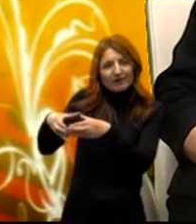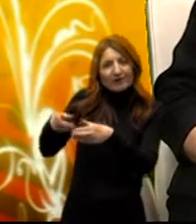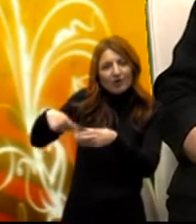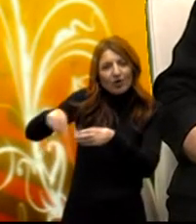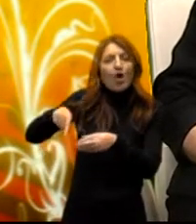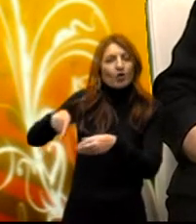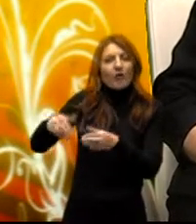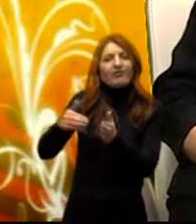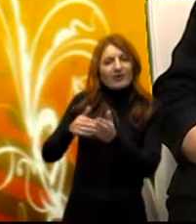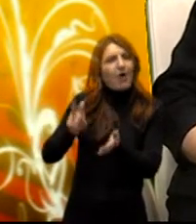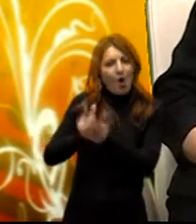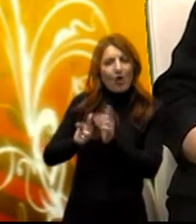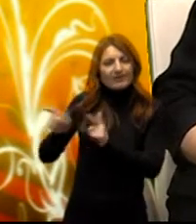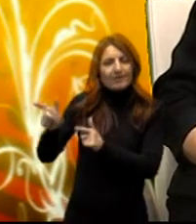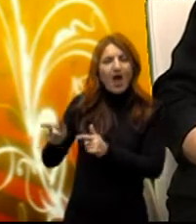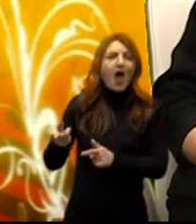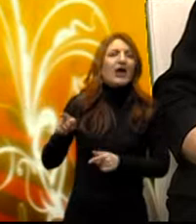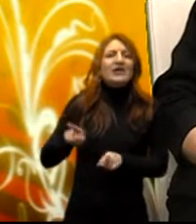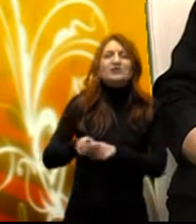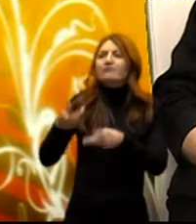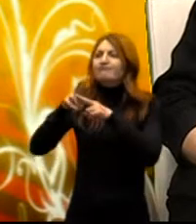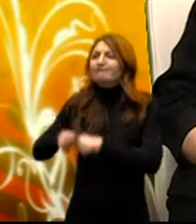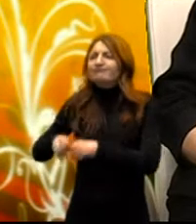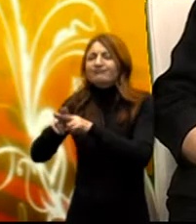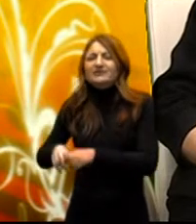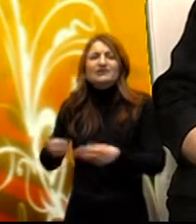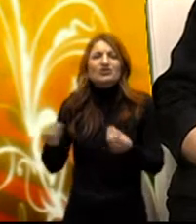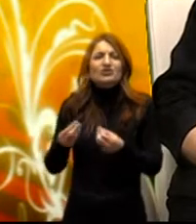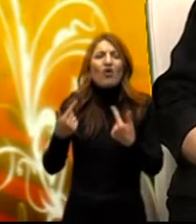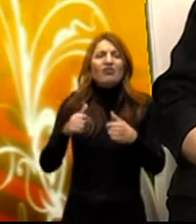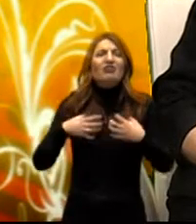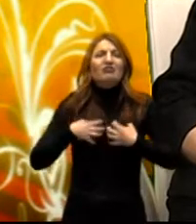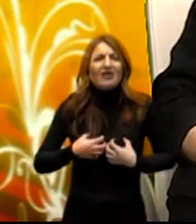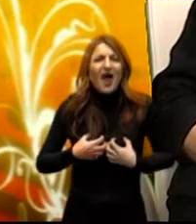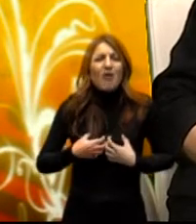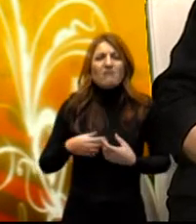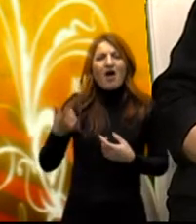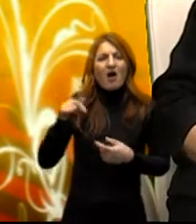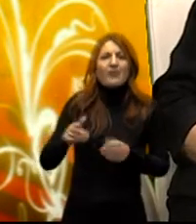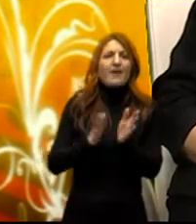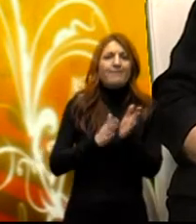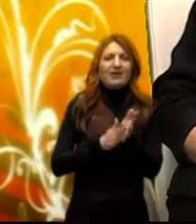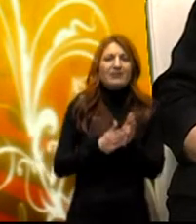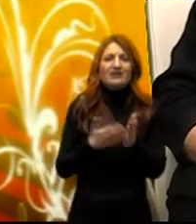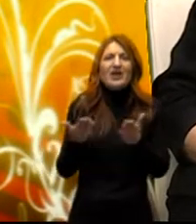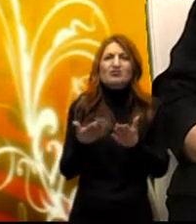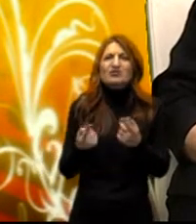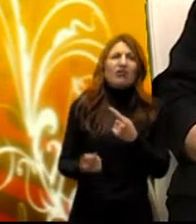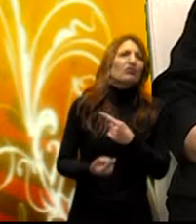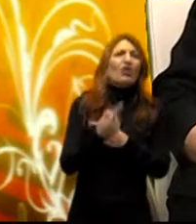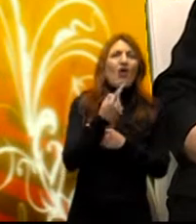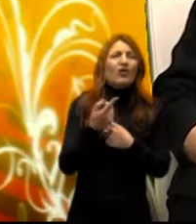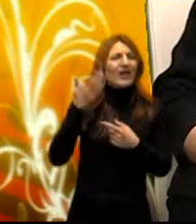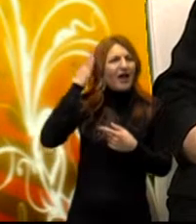zahtijevaju intervenciju. Naravno, to su i posttraumatske glavobolje koje su jako važne. Kad, recimo, nakon neke traume